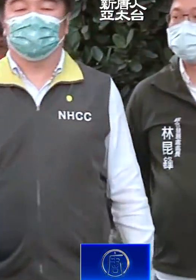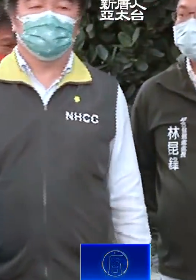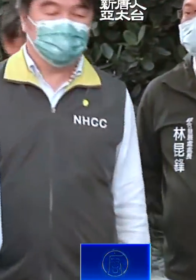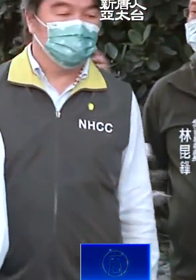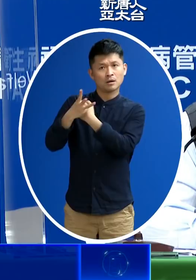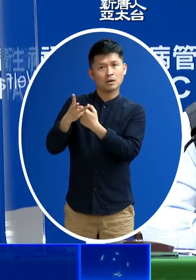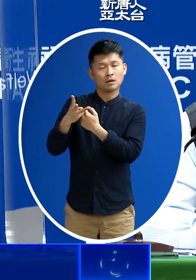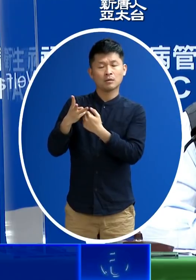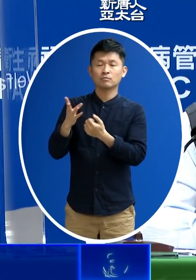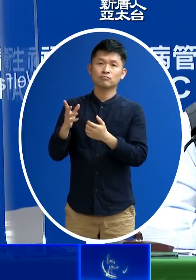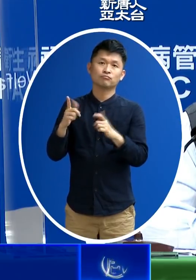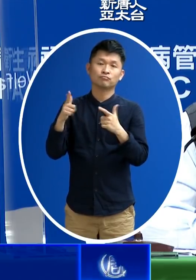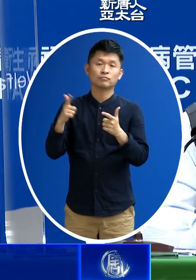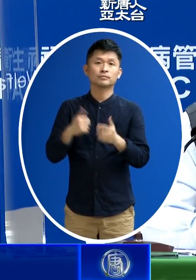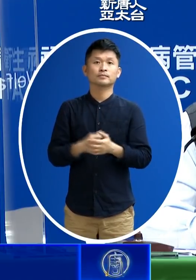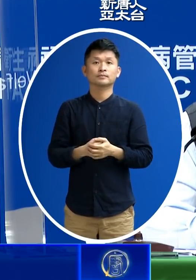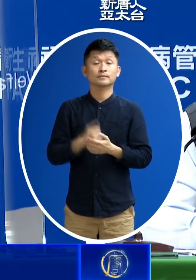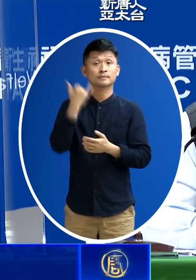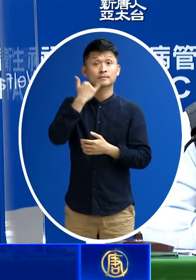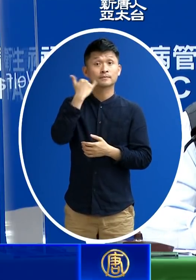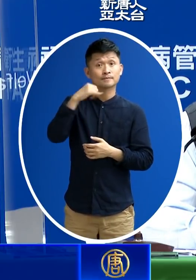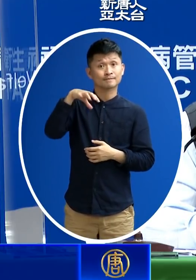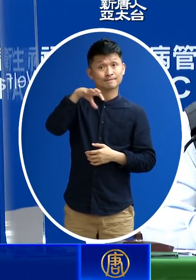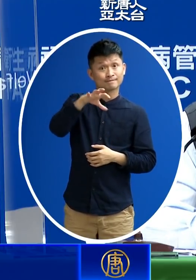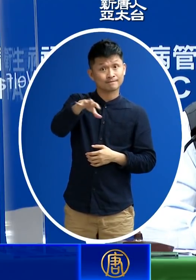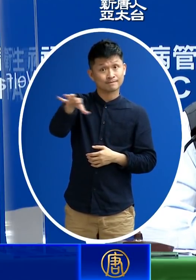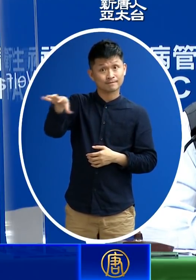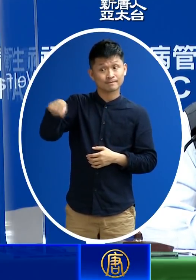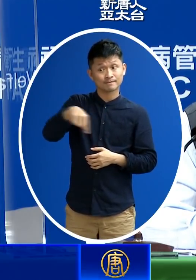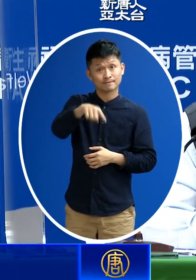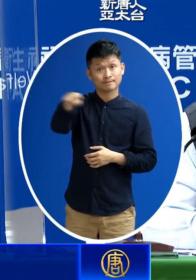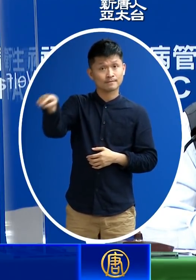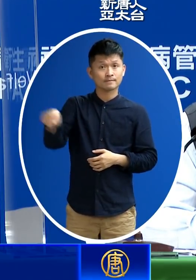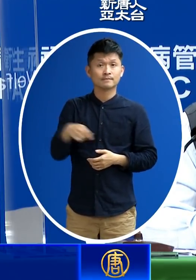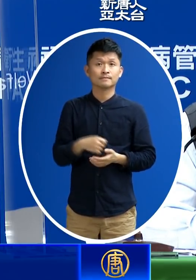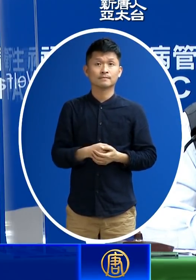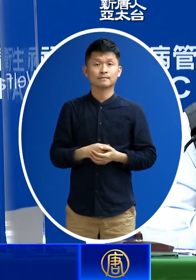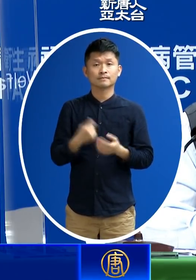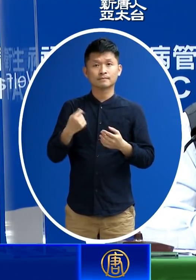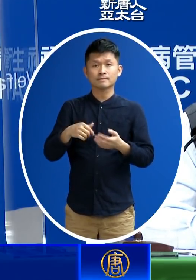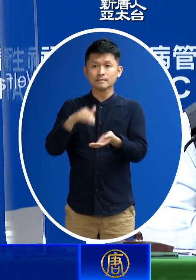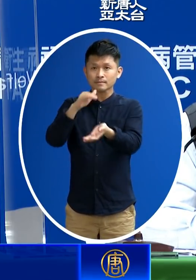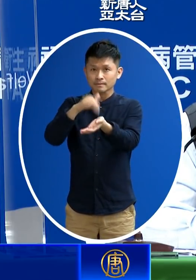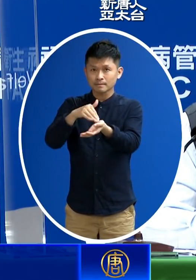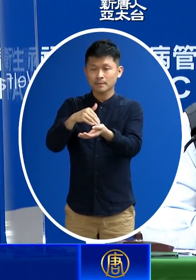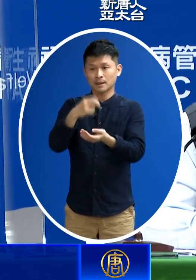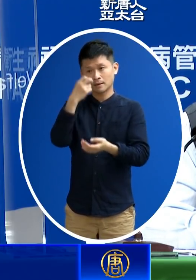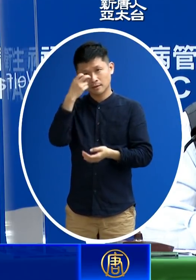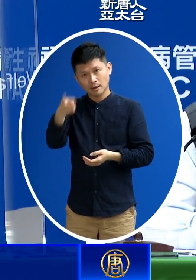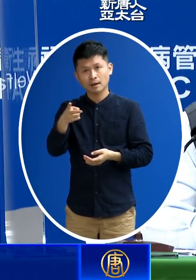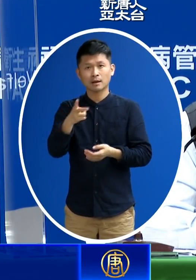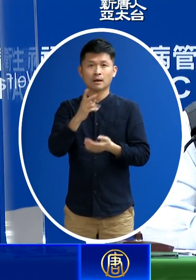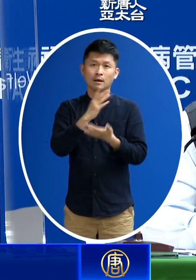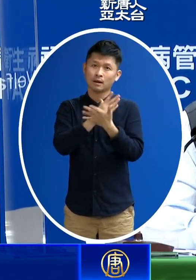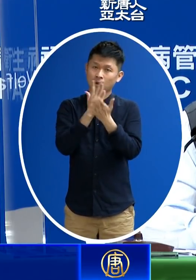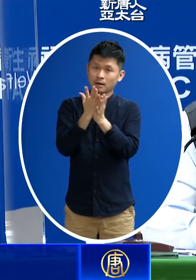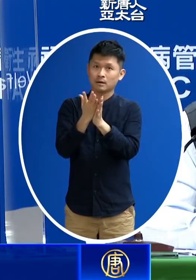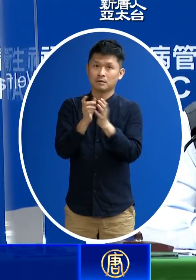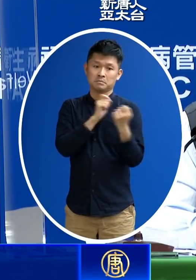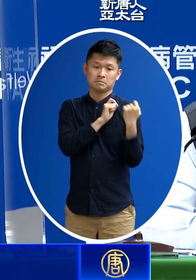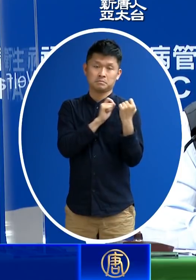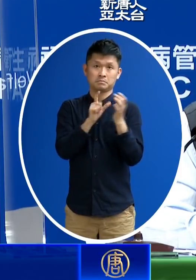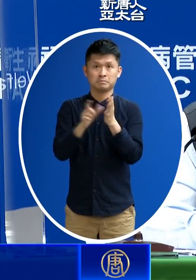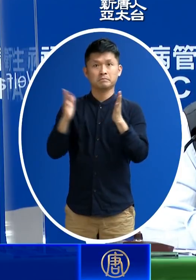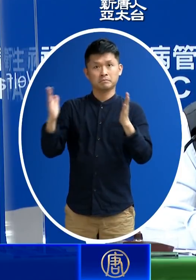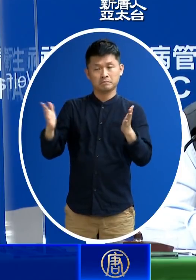防疫。 基隆里面当然他们会有一些，譬如就在探病啊、看病这段时间的，可能都会有一